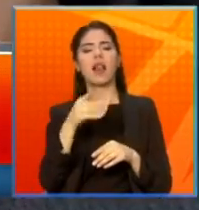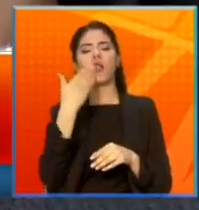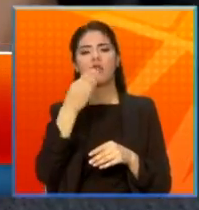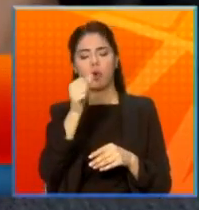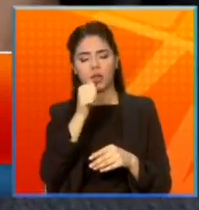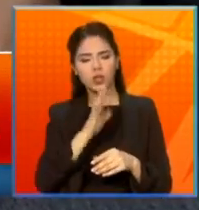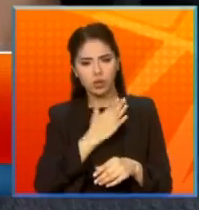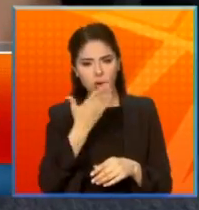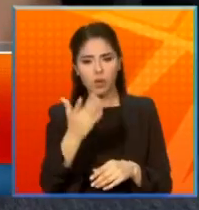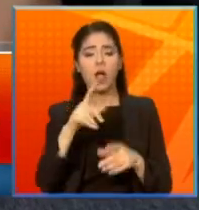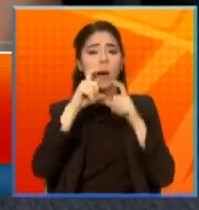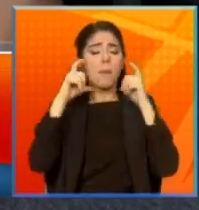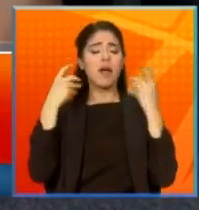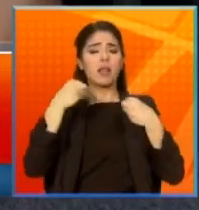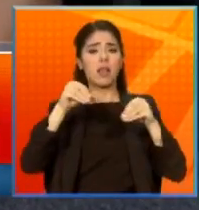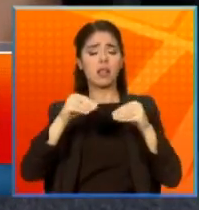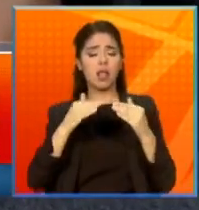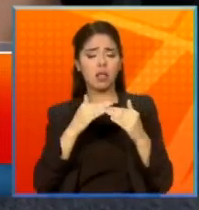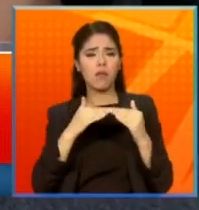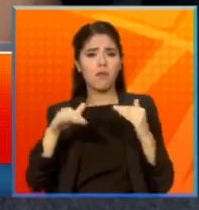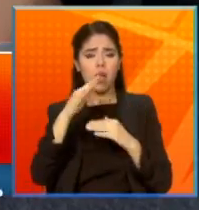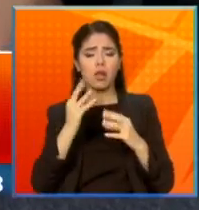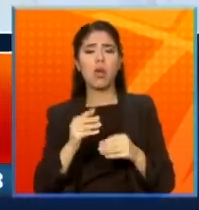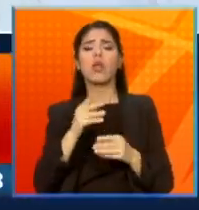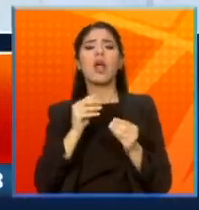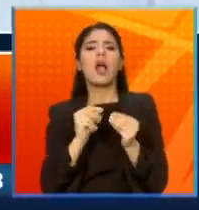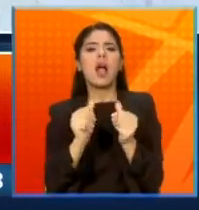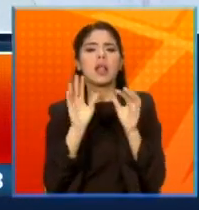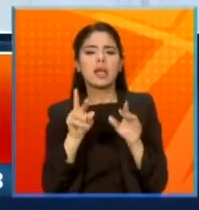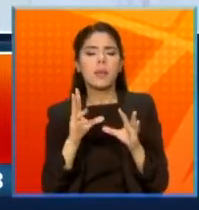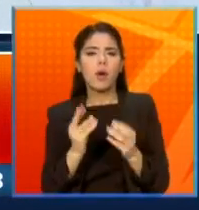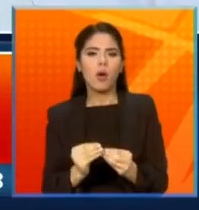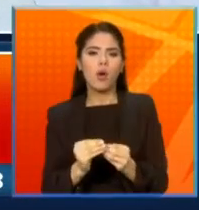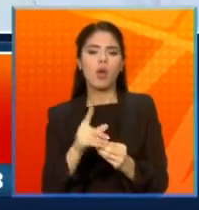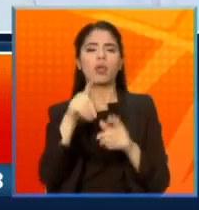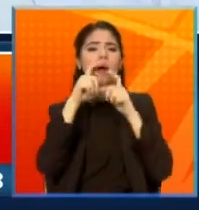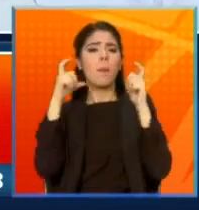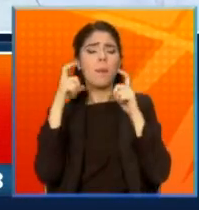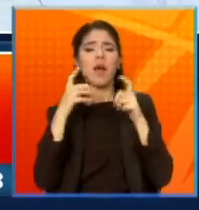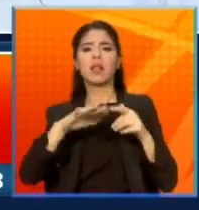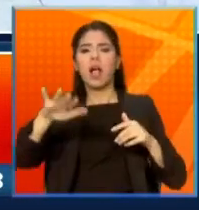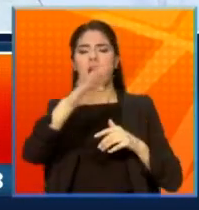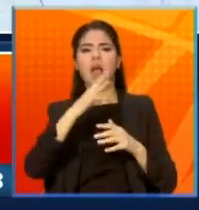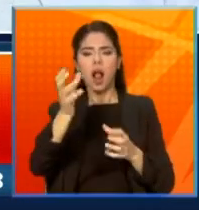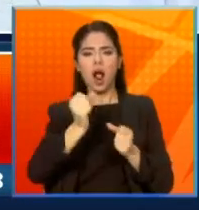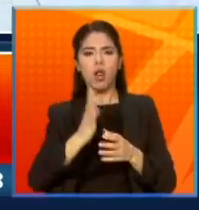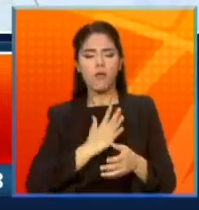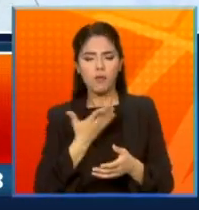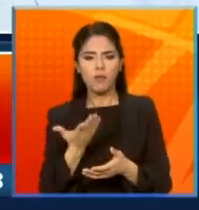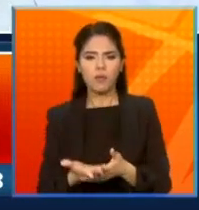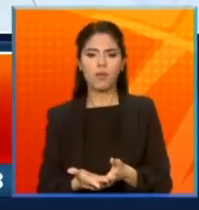oldu. Maske satışları öyle arttı ki stoklar tükenme aşamasına geldi. Maske talebi çok arttı.